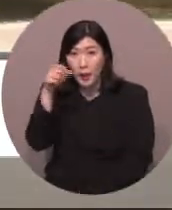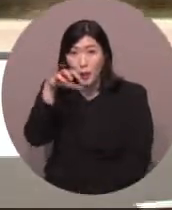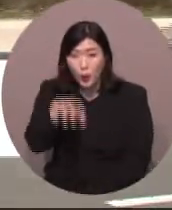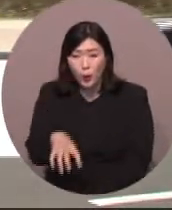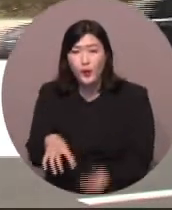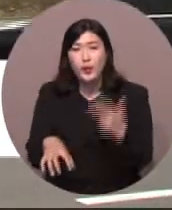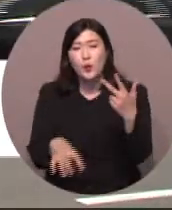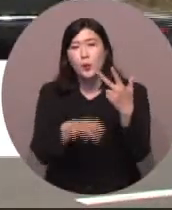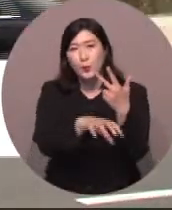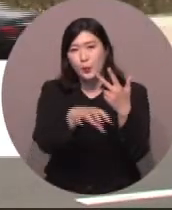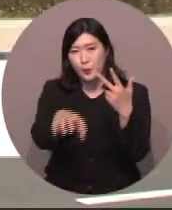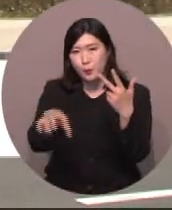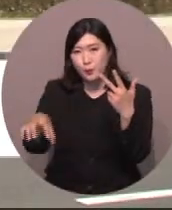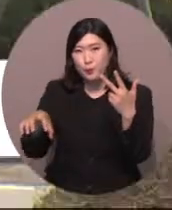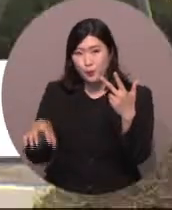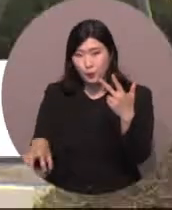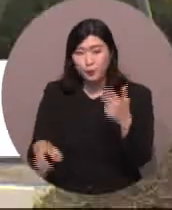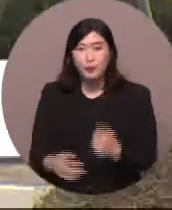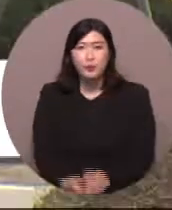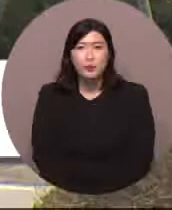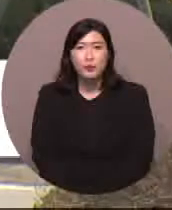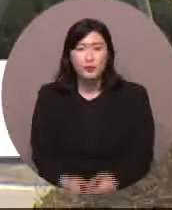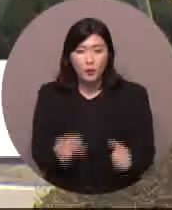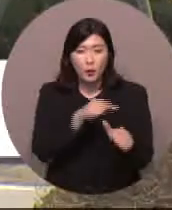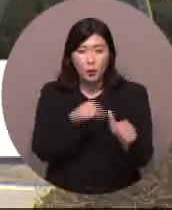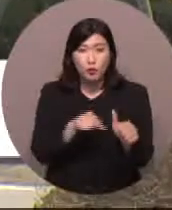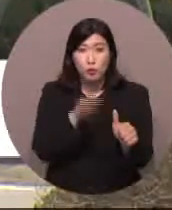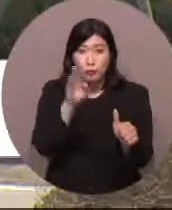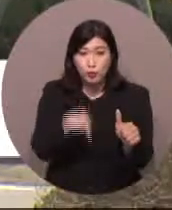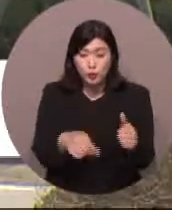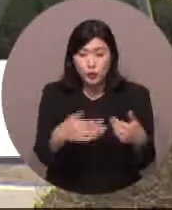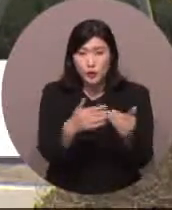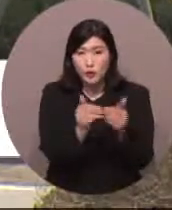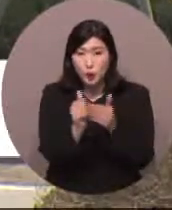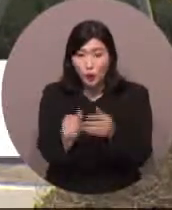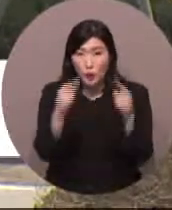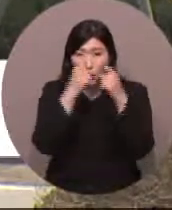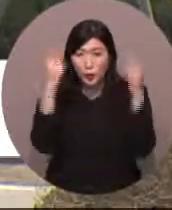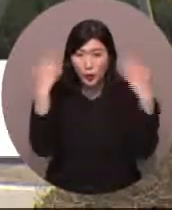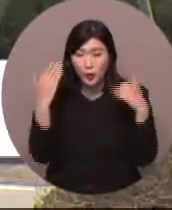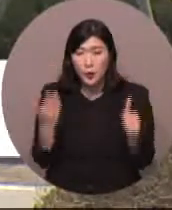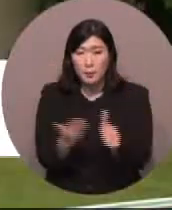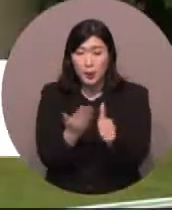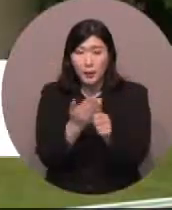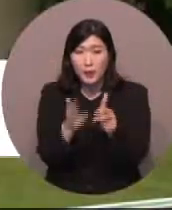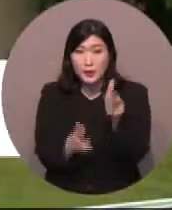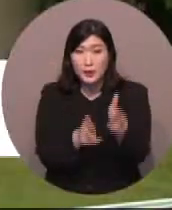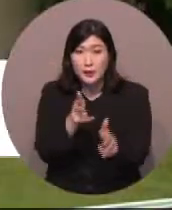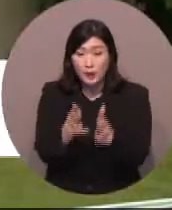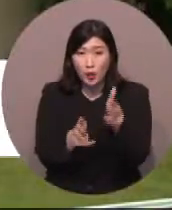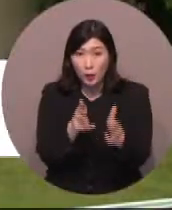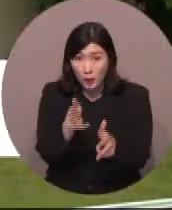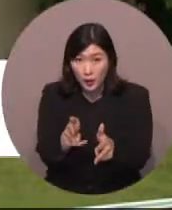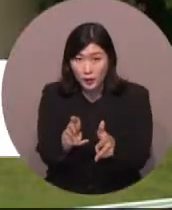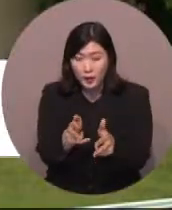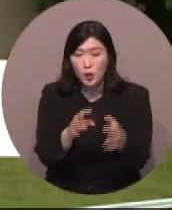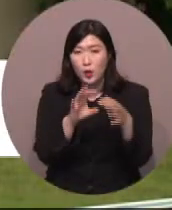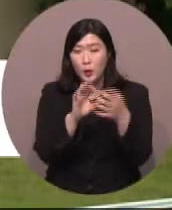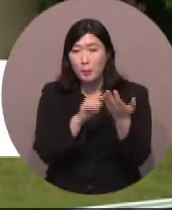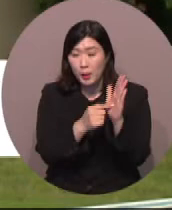선정됐습니다 교육부 3단계 산학연협력 선도대학 육성 사업인 링크 3.0 사업과